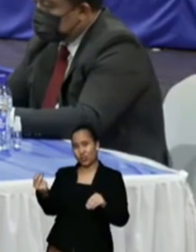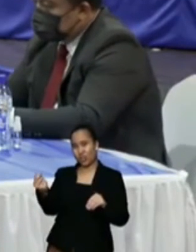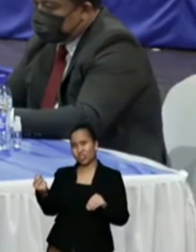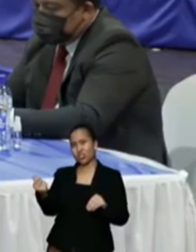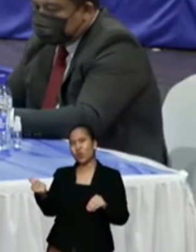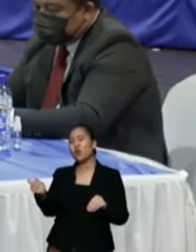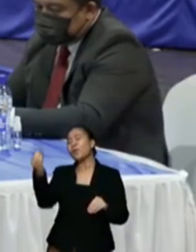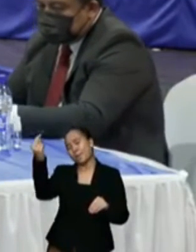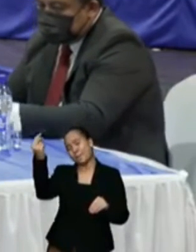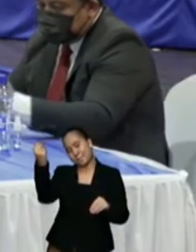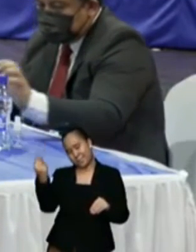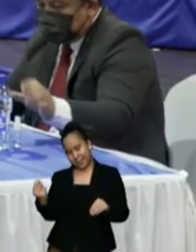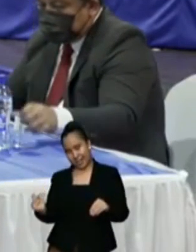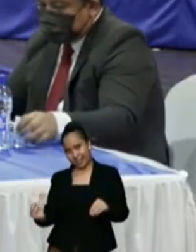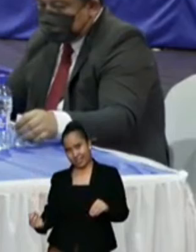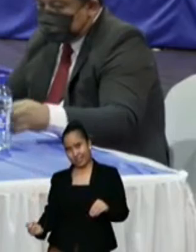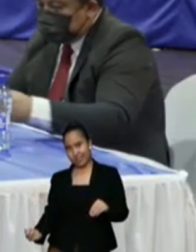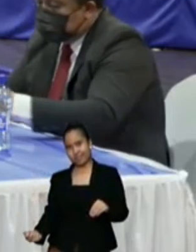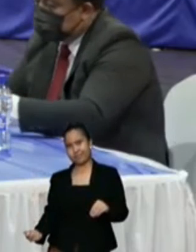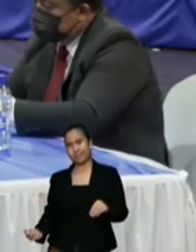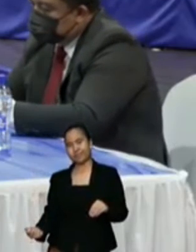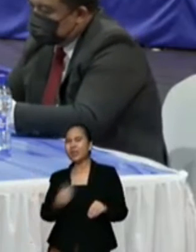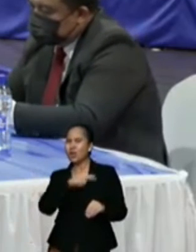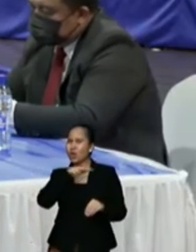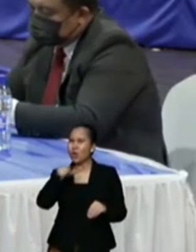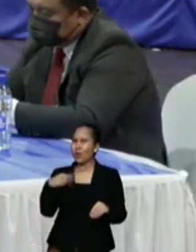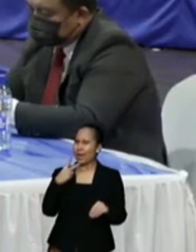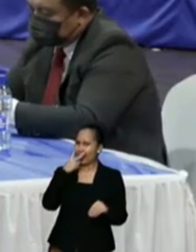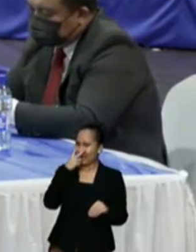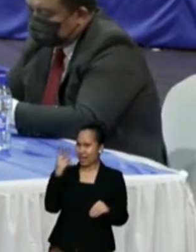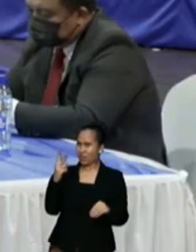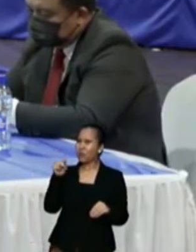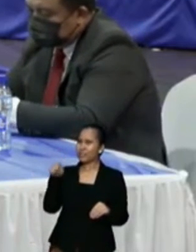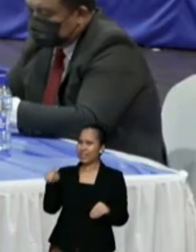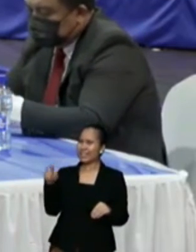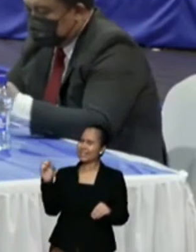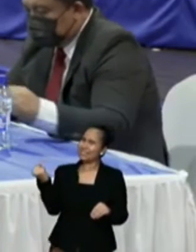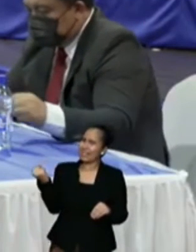minder worden. Dus we kijken ook naar die mogelijkheden, omdat